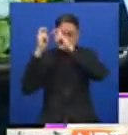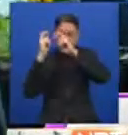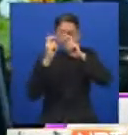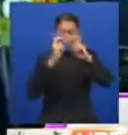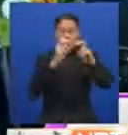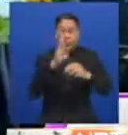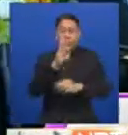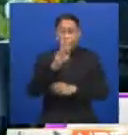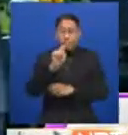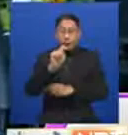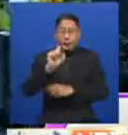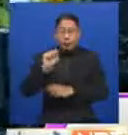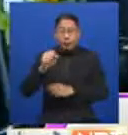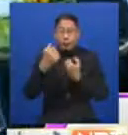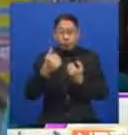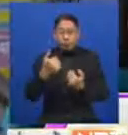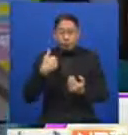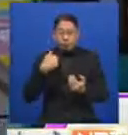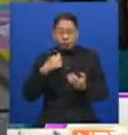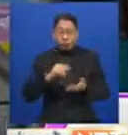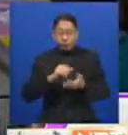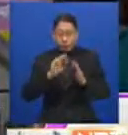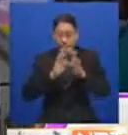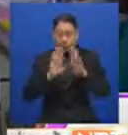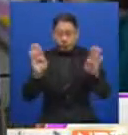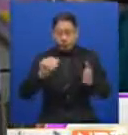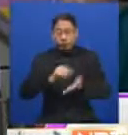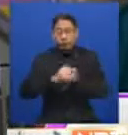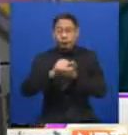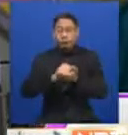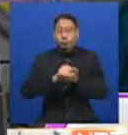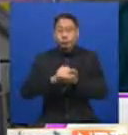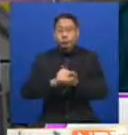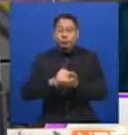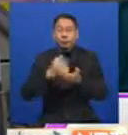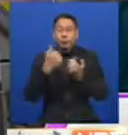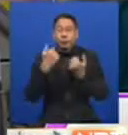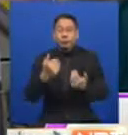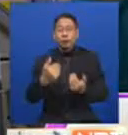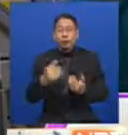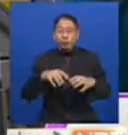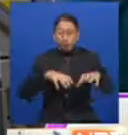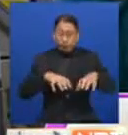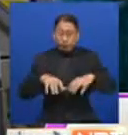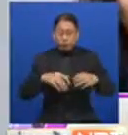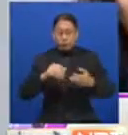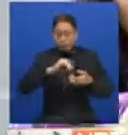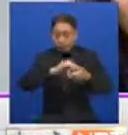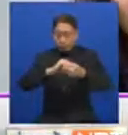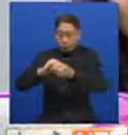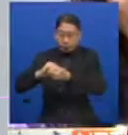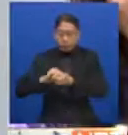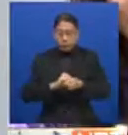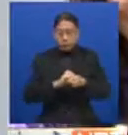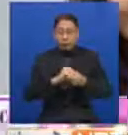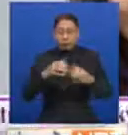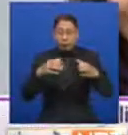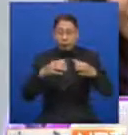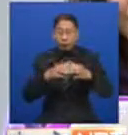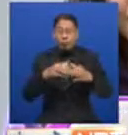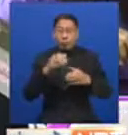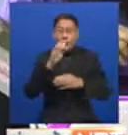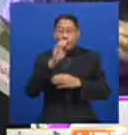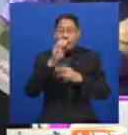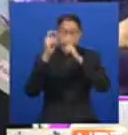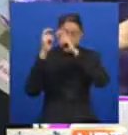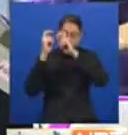ธานเปิดคลินิกลอยฟ้าปีที่13ที่สถานีรถไฟฟ้าบางว่าจัดขึ้นภายใต้ความร่วมมือค่ะระหว่างกลุ่มบริษัท BTS